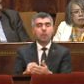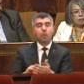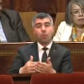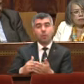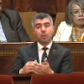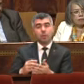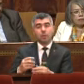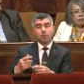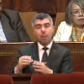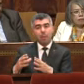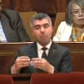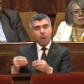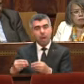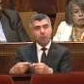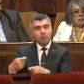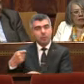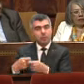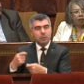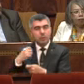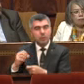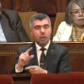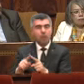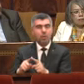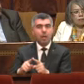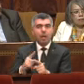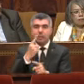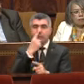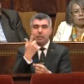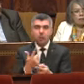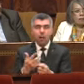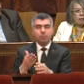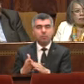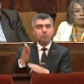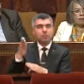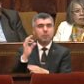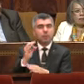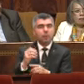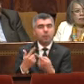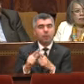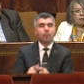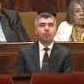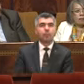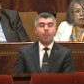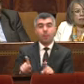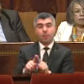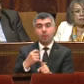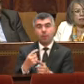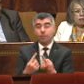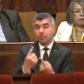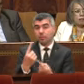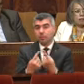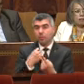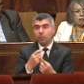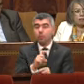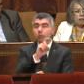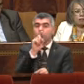هو كازابارطا، هو جامع الفنا، هو داك اللي مسوق الخميس ديال شيشاوا وطالع لي من الدونيت. أنت كتجاوبيني على لي ستارت اب. أنا سولتك السيدة